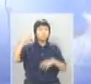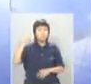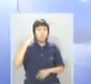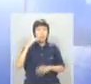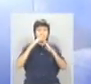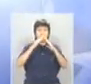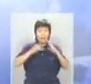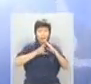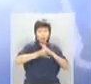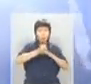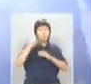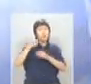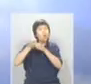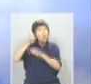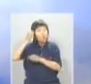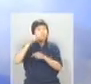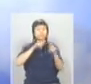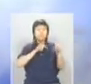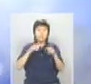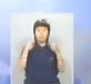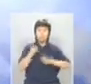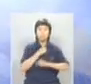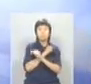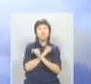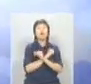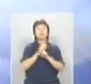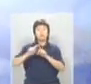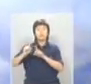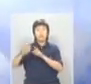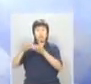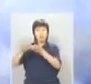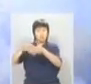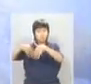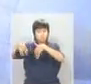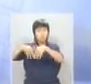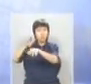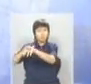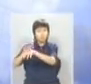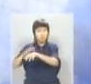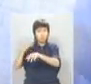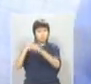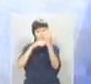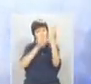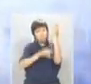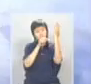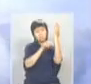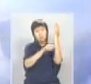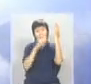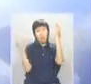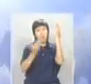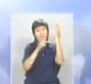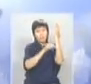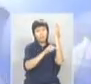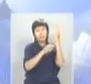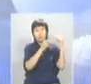านก็ควรพกรวม หอวาซอกัฝ้ติดตัไปด้วยในสวของชาวเรือนก็ควรทจะระวงอัตราย จากคลื่นลมแรง ที่บริเวณฝังเอามรวไทยกลับมาตดตร